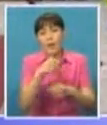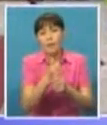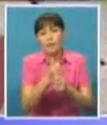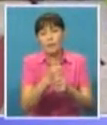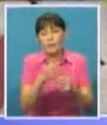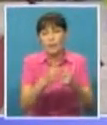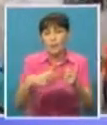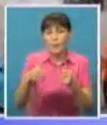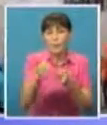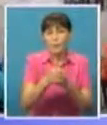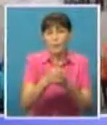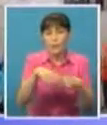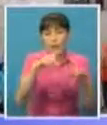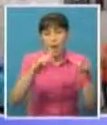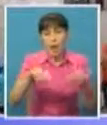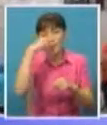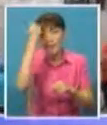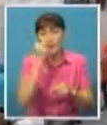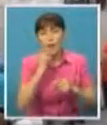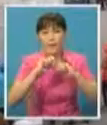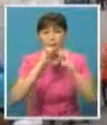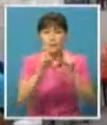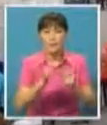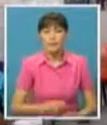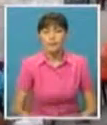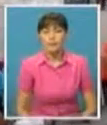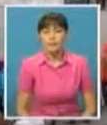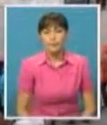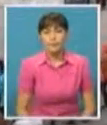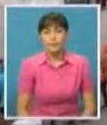алғыс хат табыс етті. Түркістан қаласынан Нұргүл Тапаева, Бауыржан Есбеков, Бауыржан Базылов, оңтүстік ақпарат.